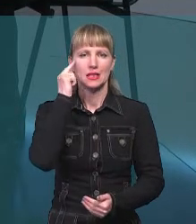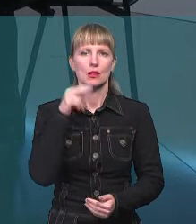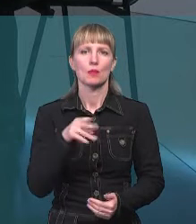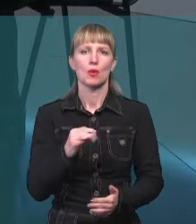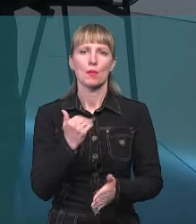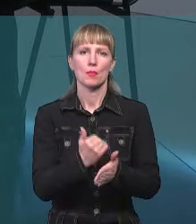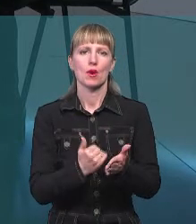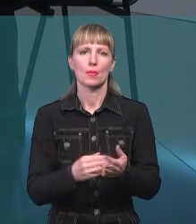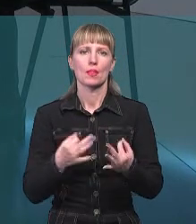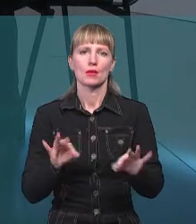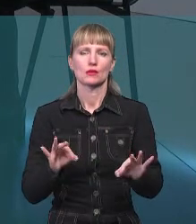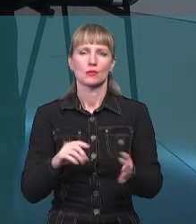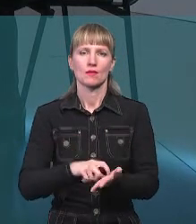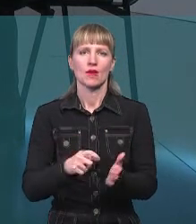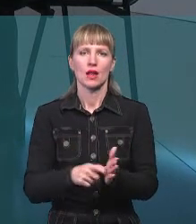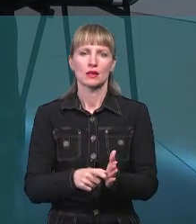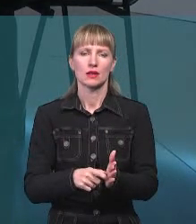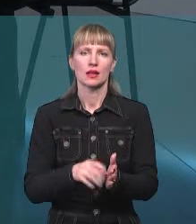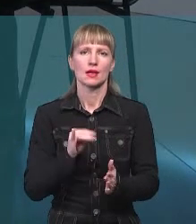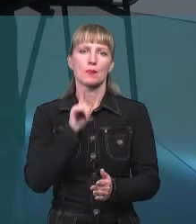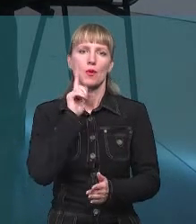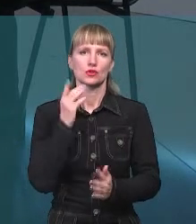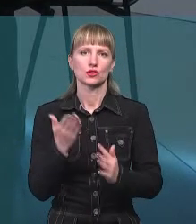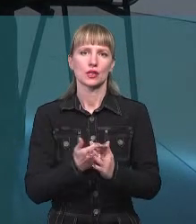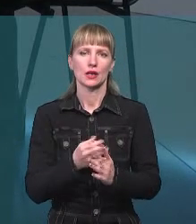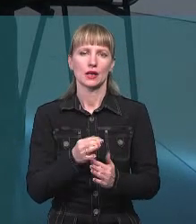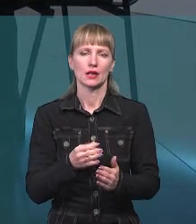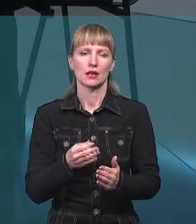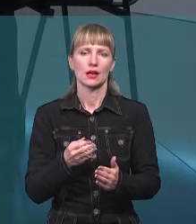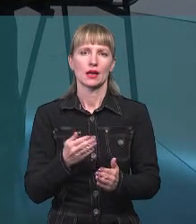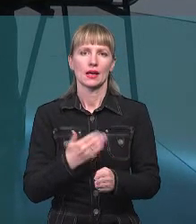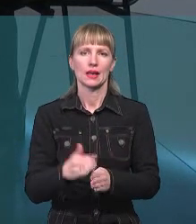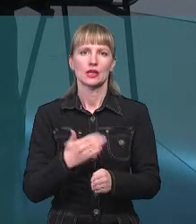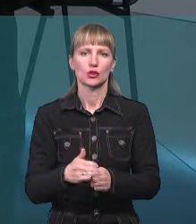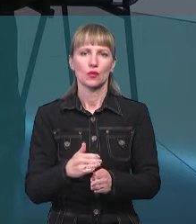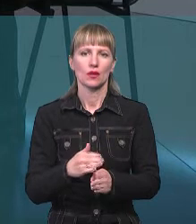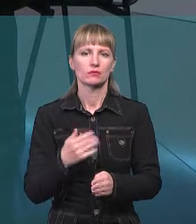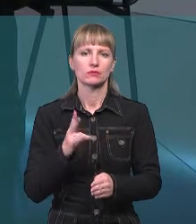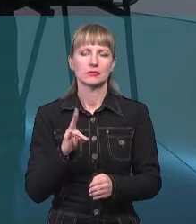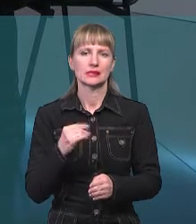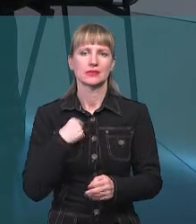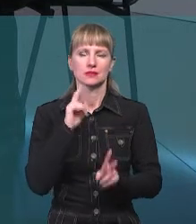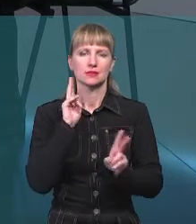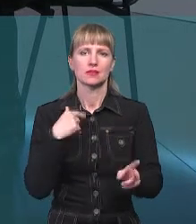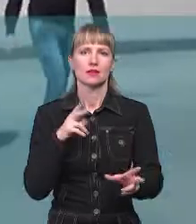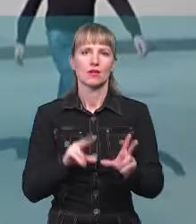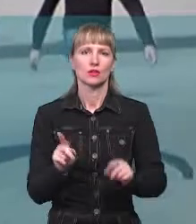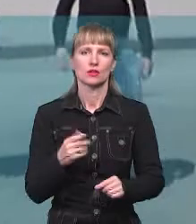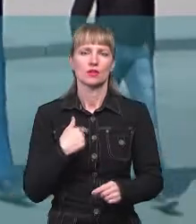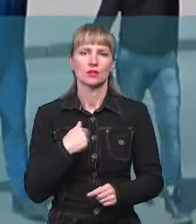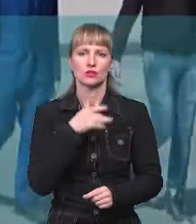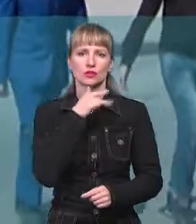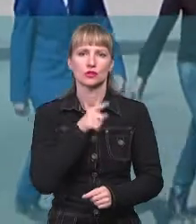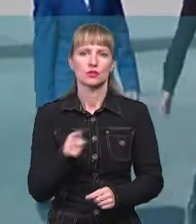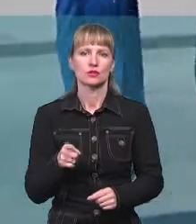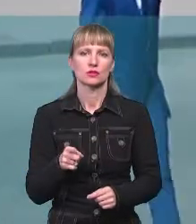програми «Доступне житло» та «Пільгове молодіжне кредитування» від Держмолоді? Ні, не знаю. Я вважаю, що в наш час студентам досить